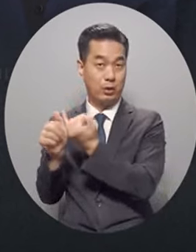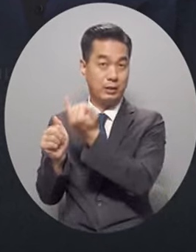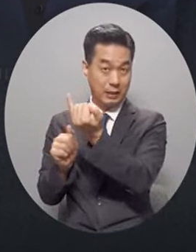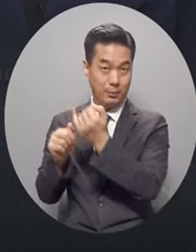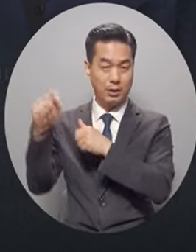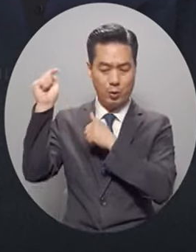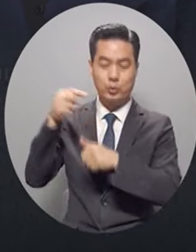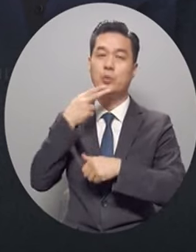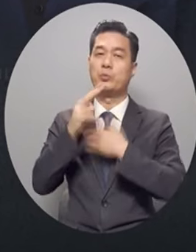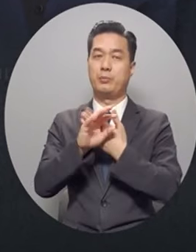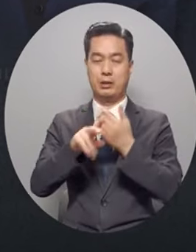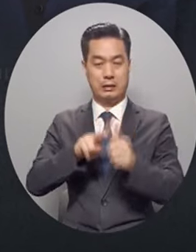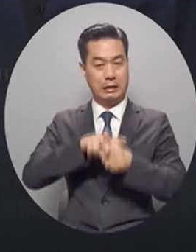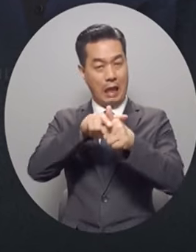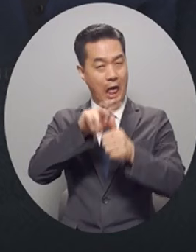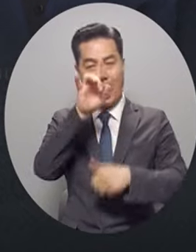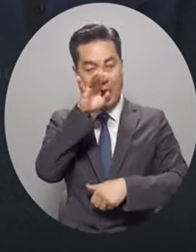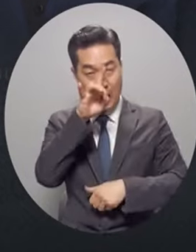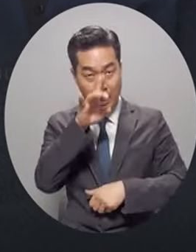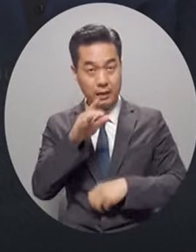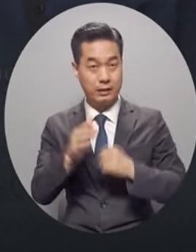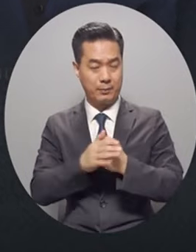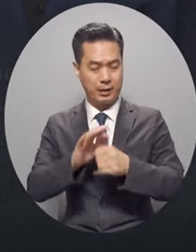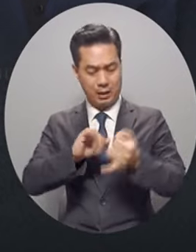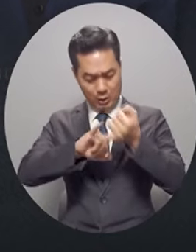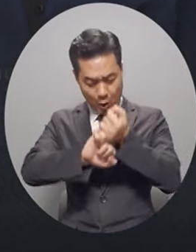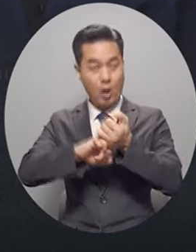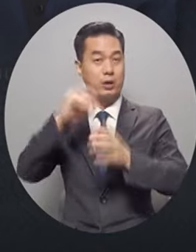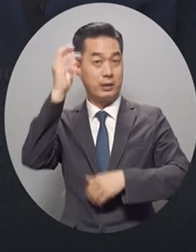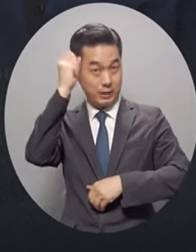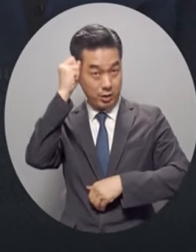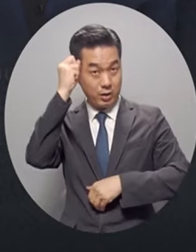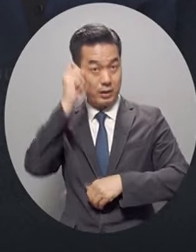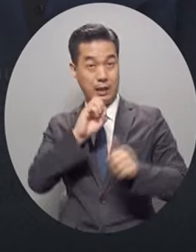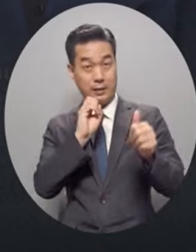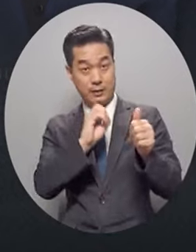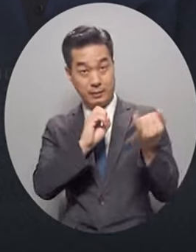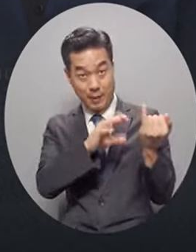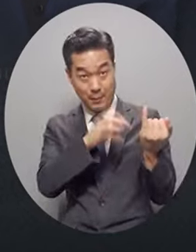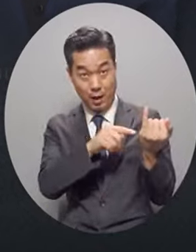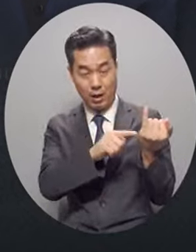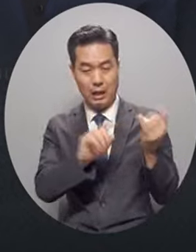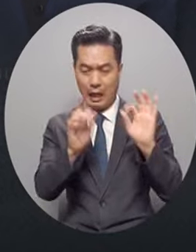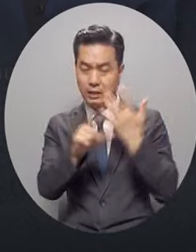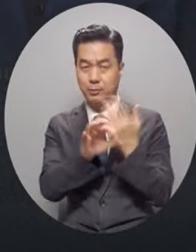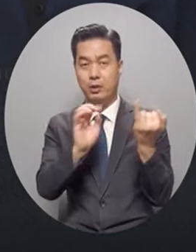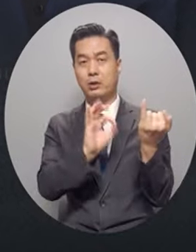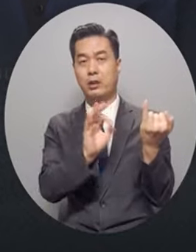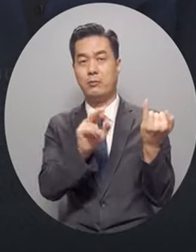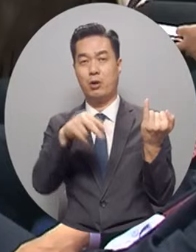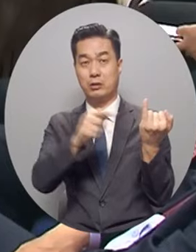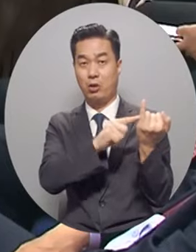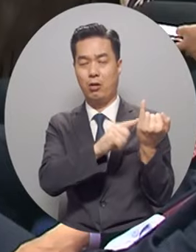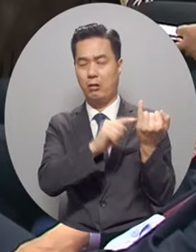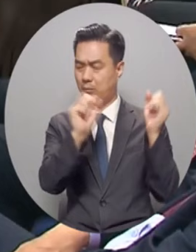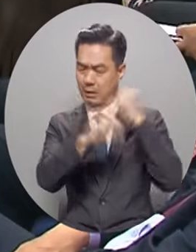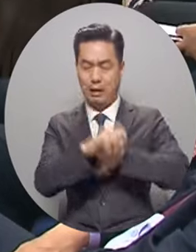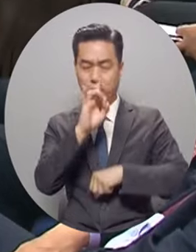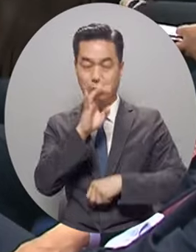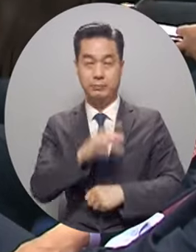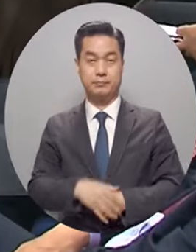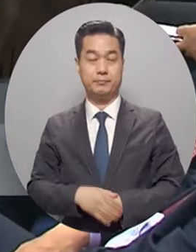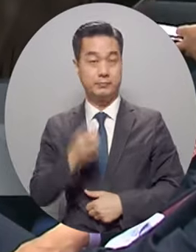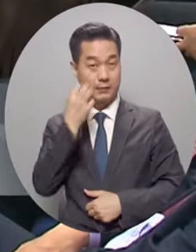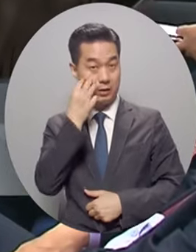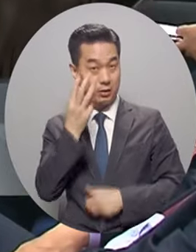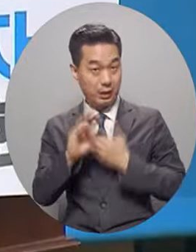사모님 오다가 없으면 나가면 안 돼. 그거 꼭 명심해갖고 이야기를 해줘야 돼. 안 그러면 김영선이 작살난대. 석 달 뒤